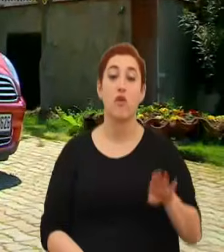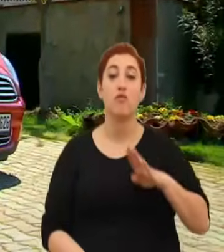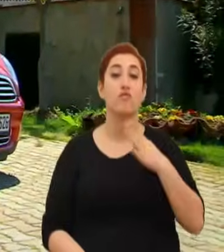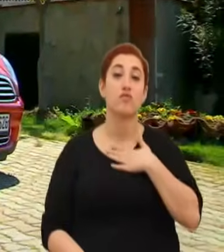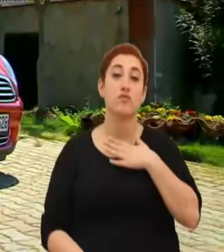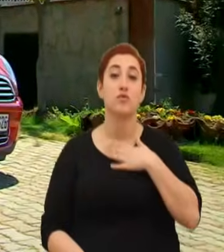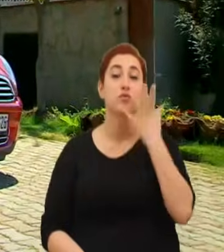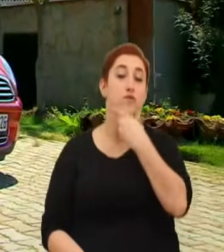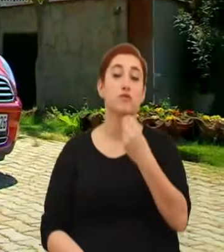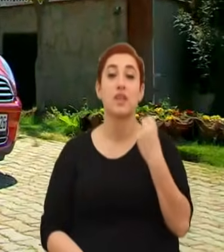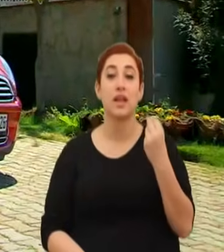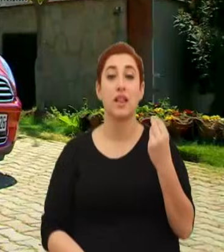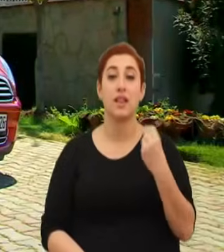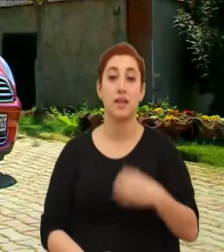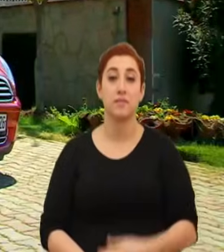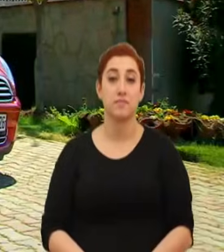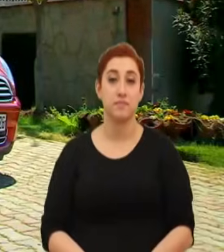Yavrum, güzelim.